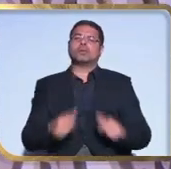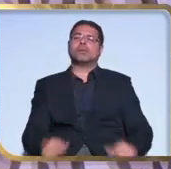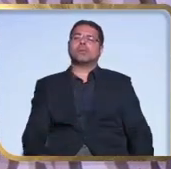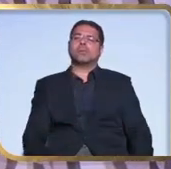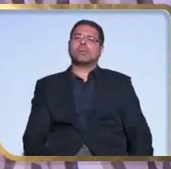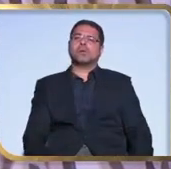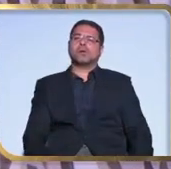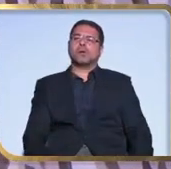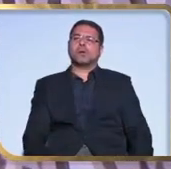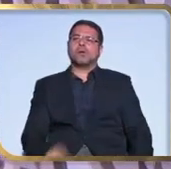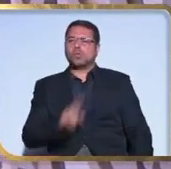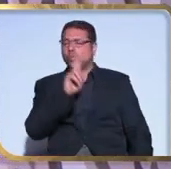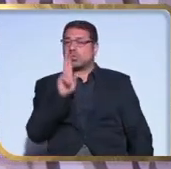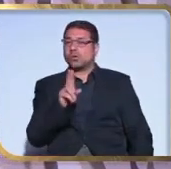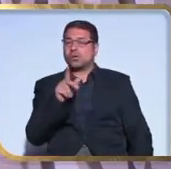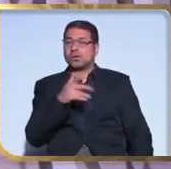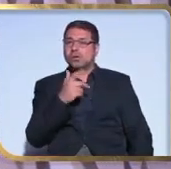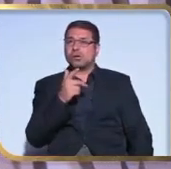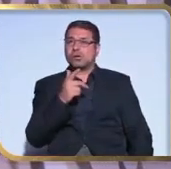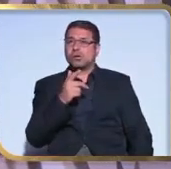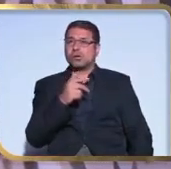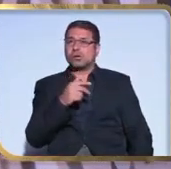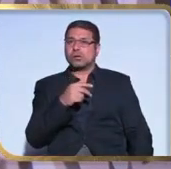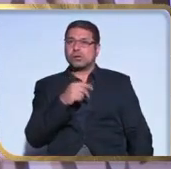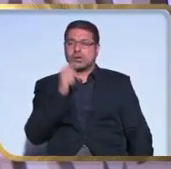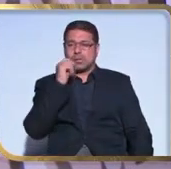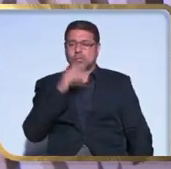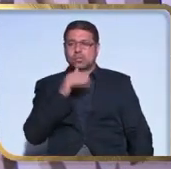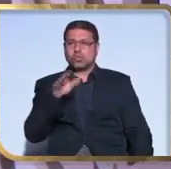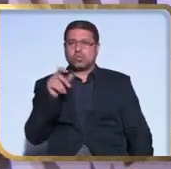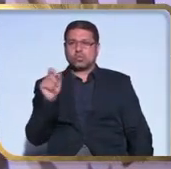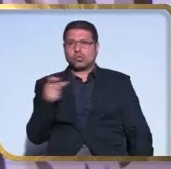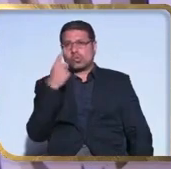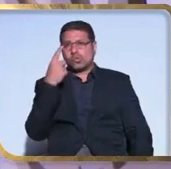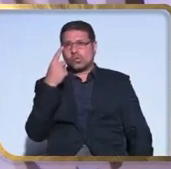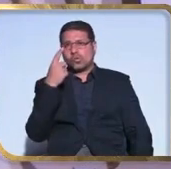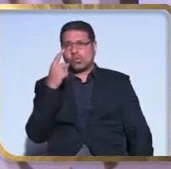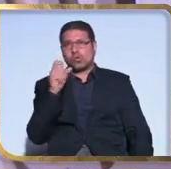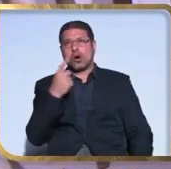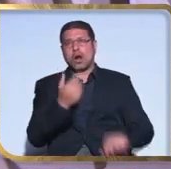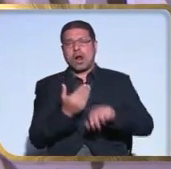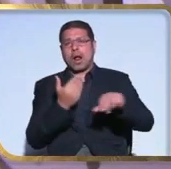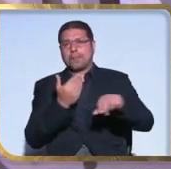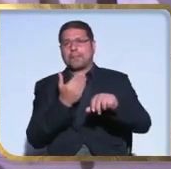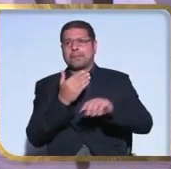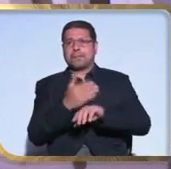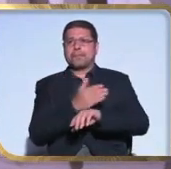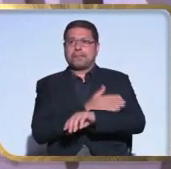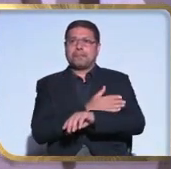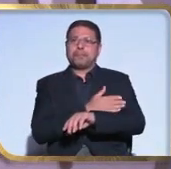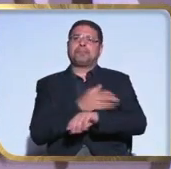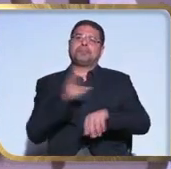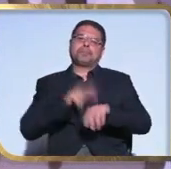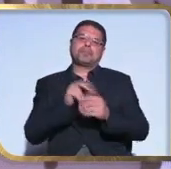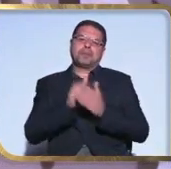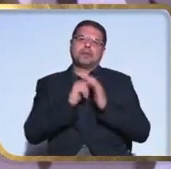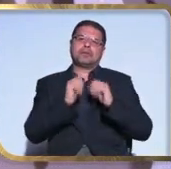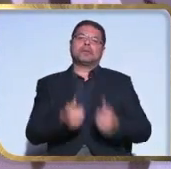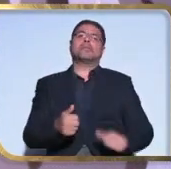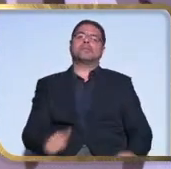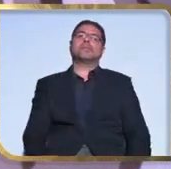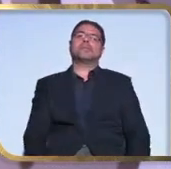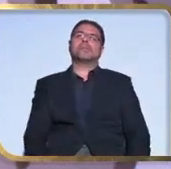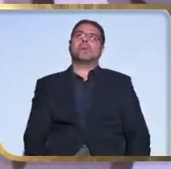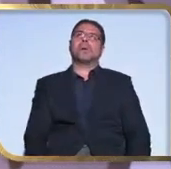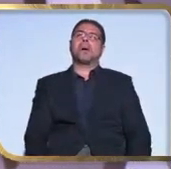تمام السؤال رحت عند بيت ابويا قعدت شهر اللي حاجات بسيطه ورجعت البيت تاني